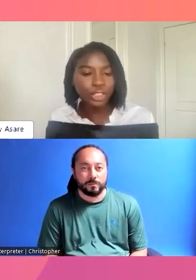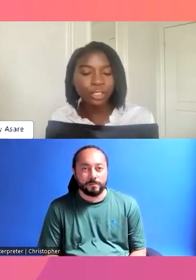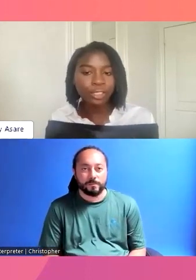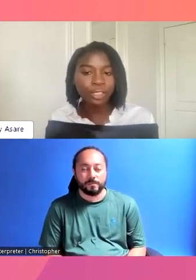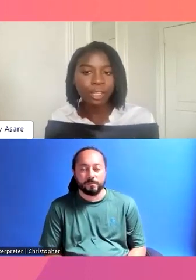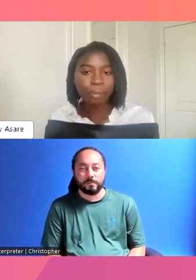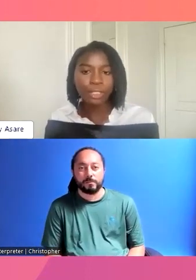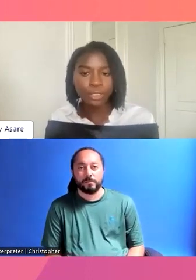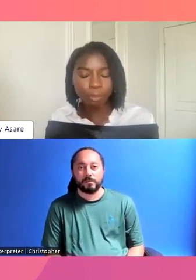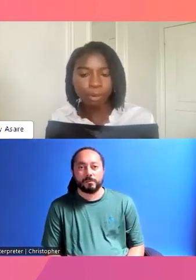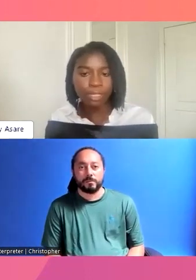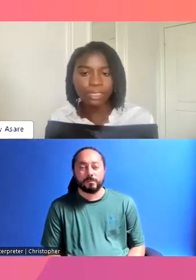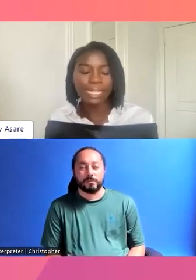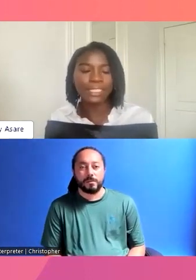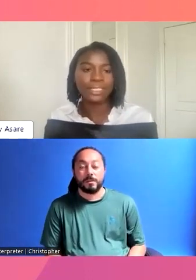nécessairement